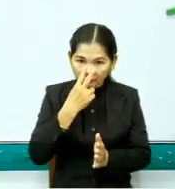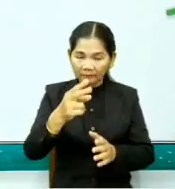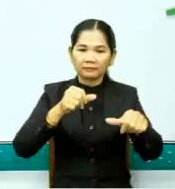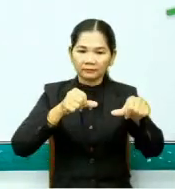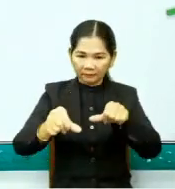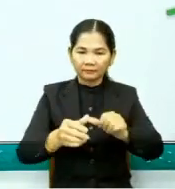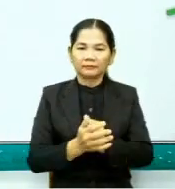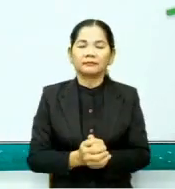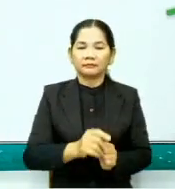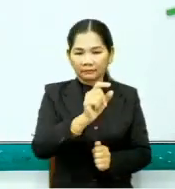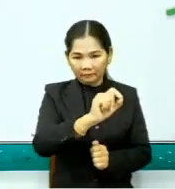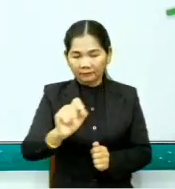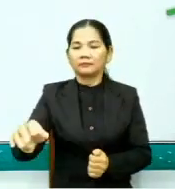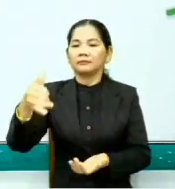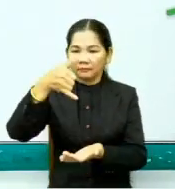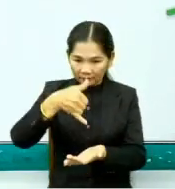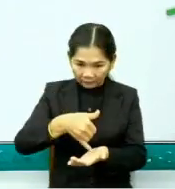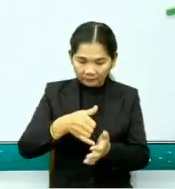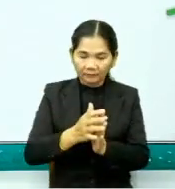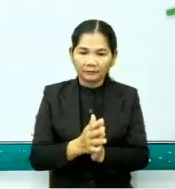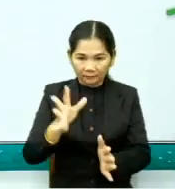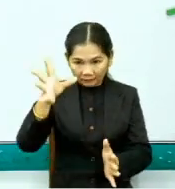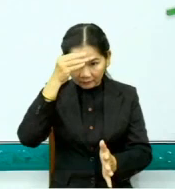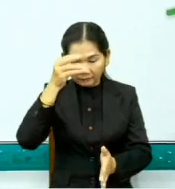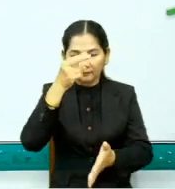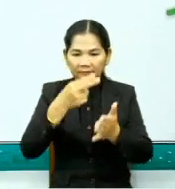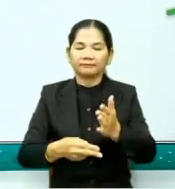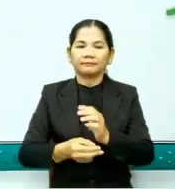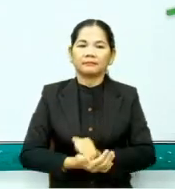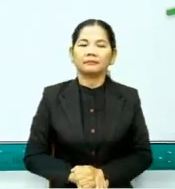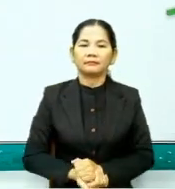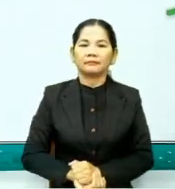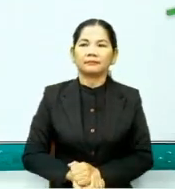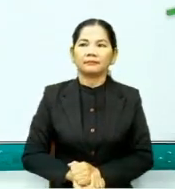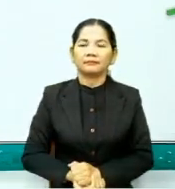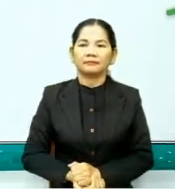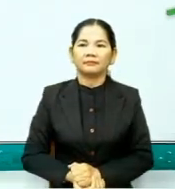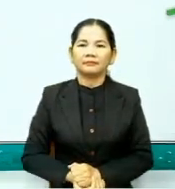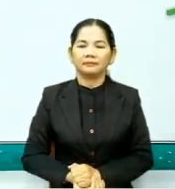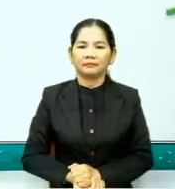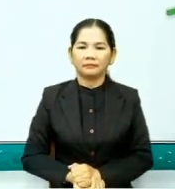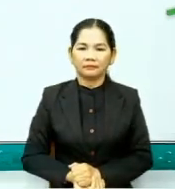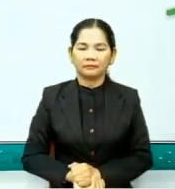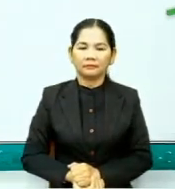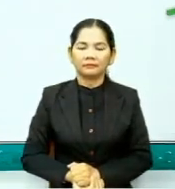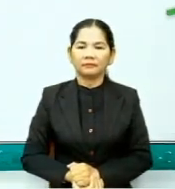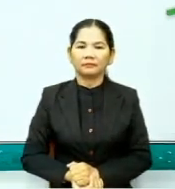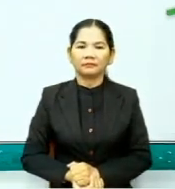tiệt tá xùm nây dừng thằng ngày ní dừng nâng sạc xa ông phì ở vầy